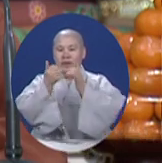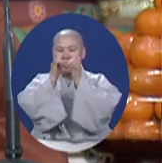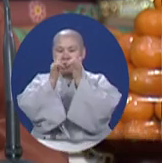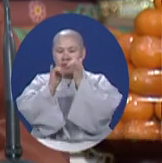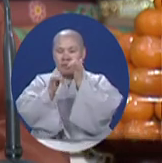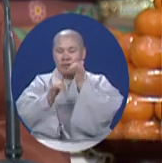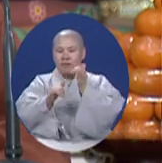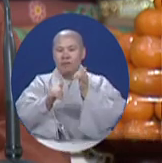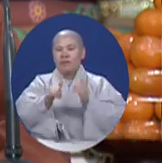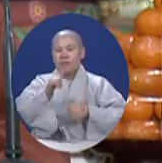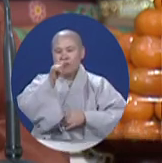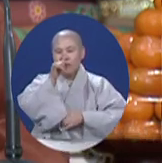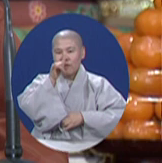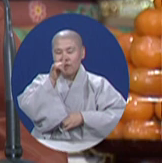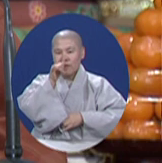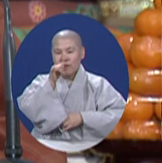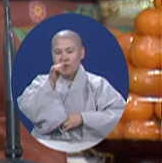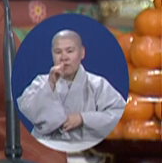역사도 있지만